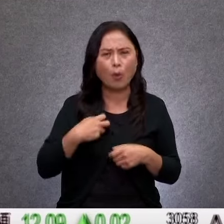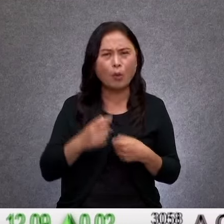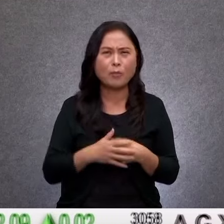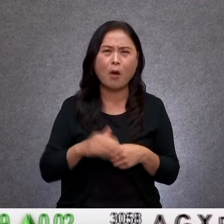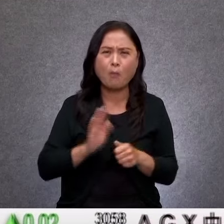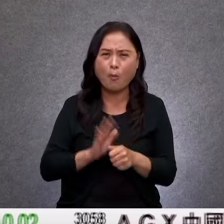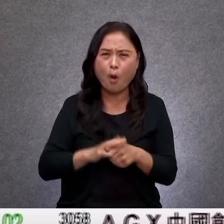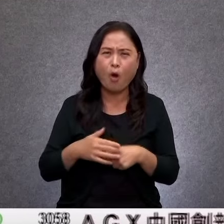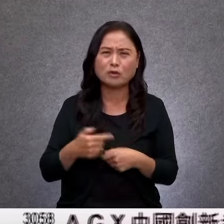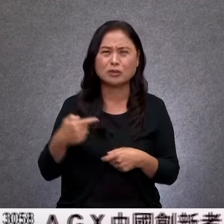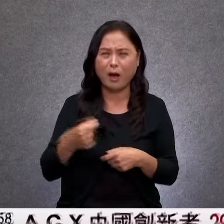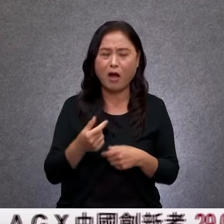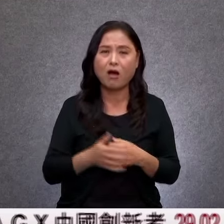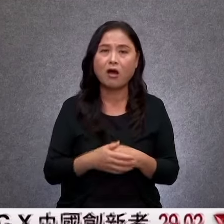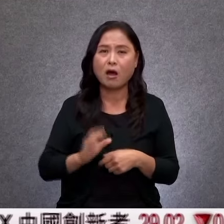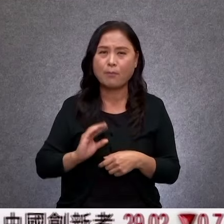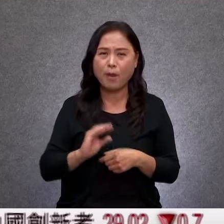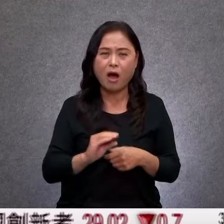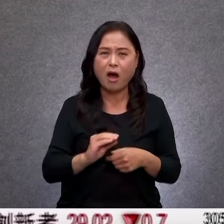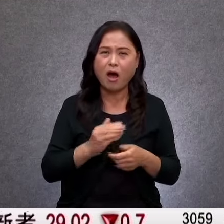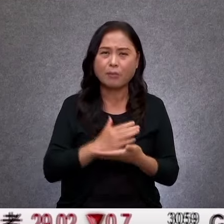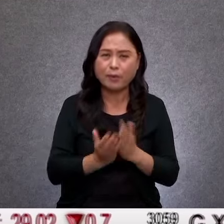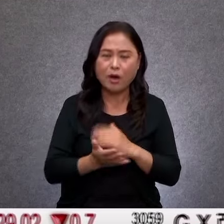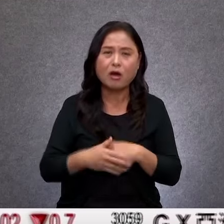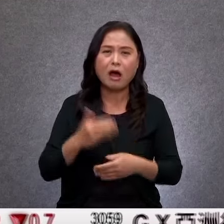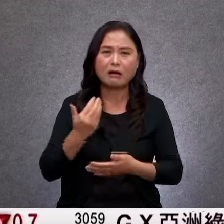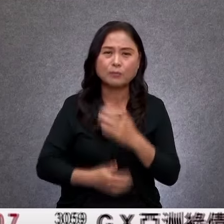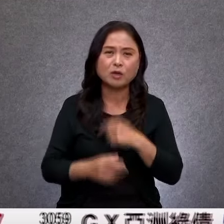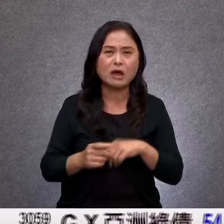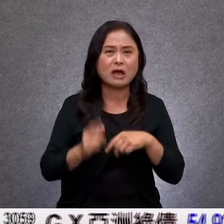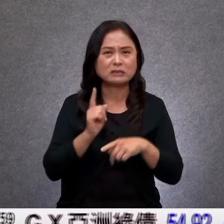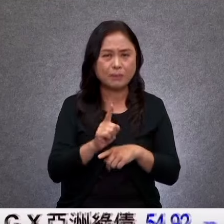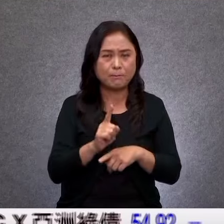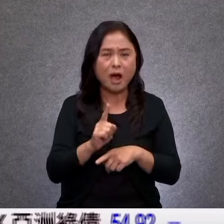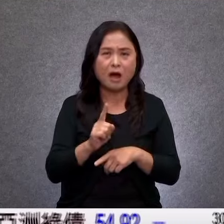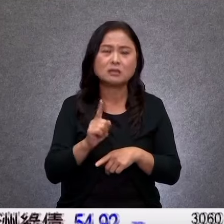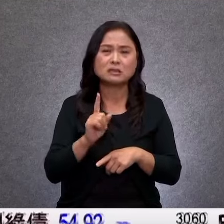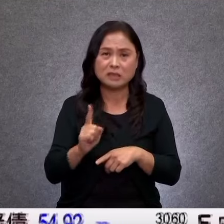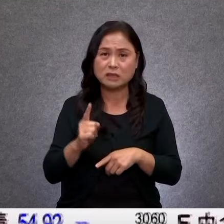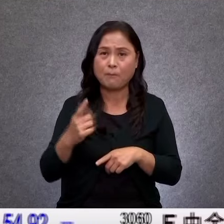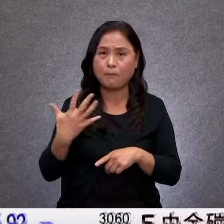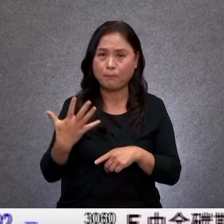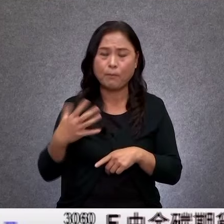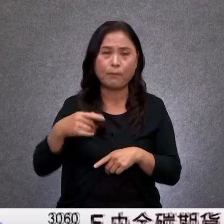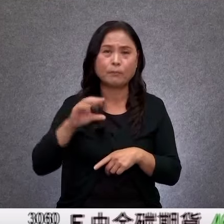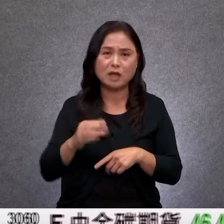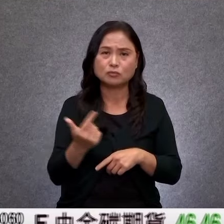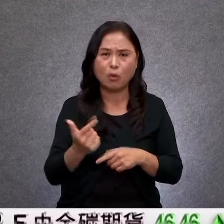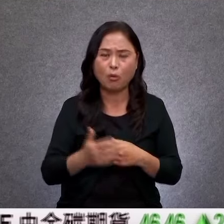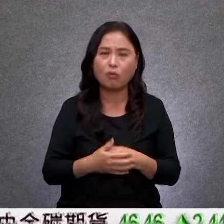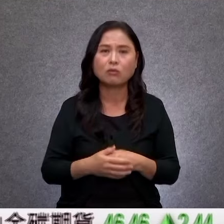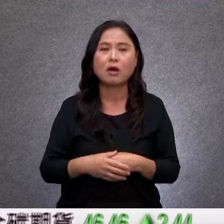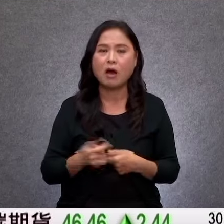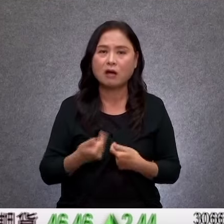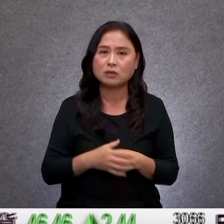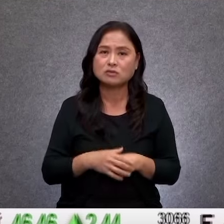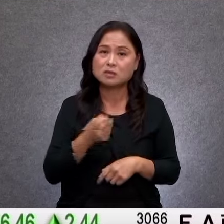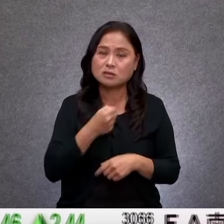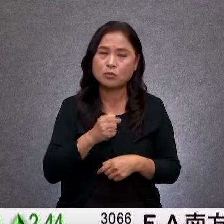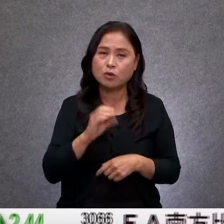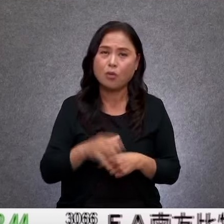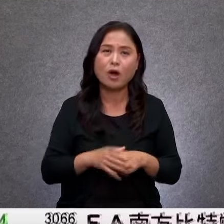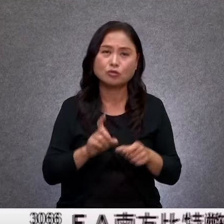現今年粒糖細咗好多，一次性紓困措施個規模減到去只得115億幾。嗱，咁頭先司長你